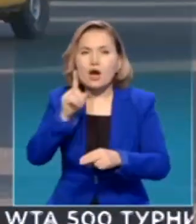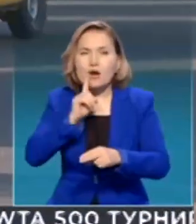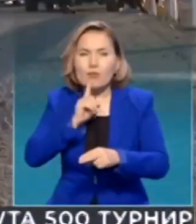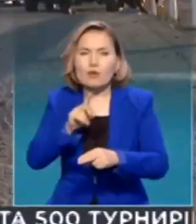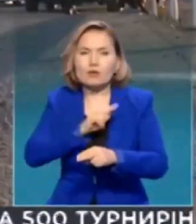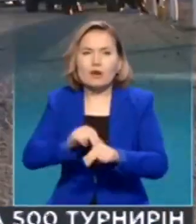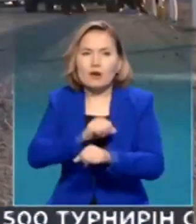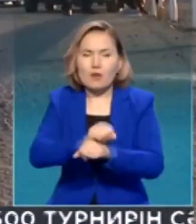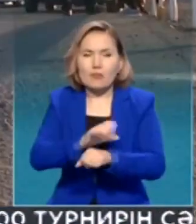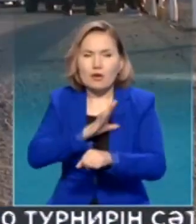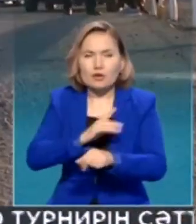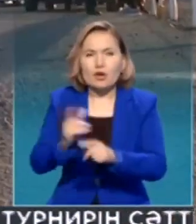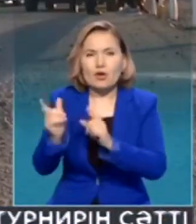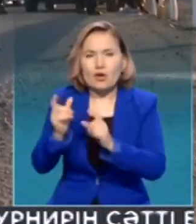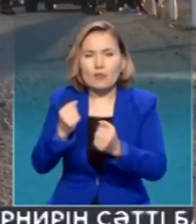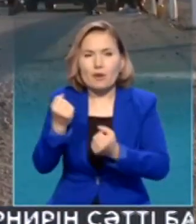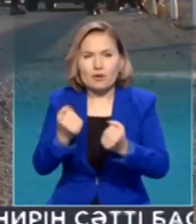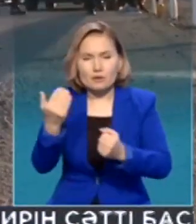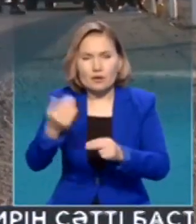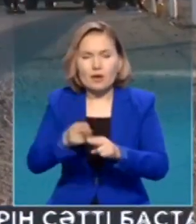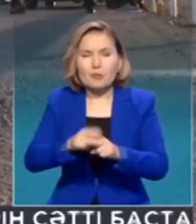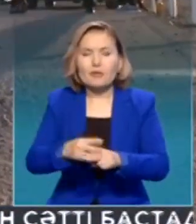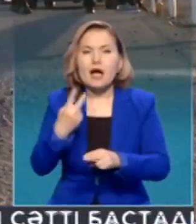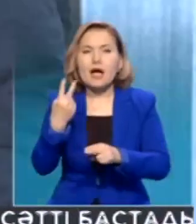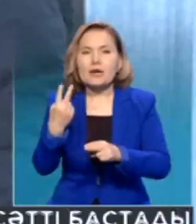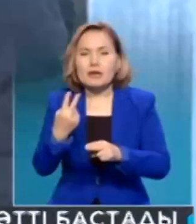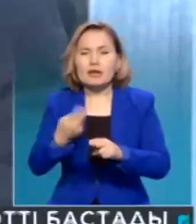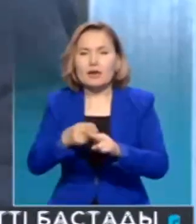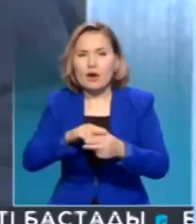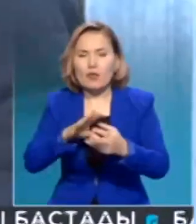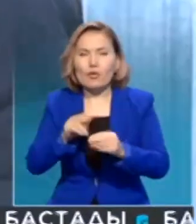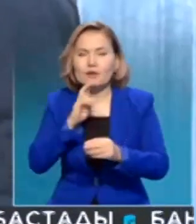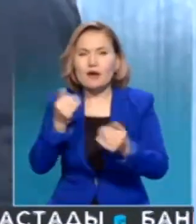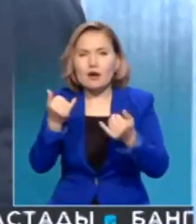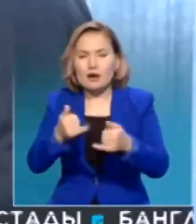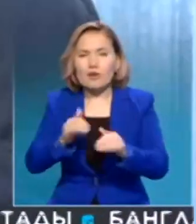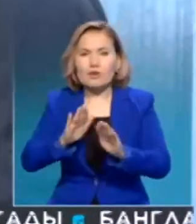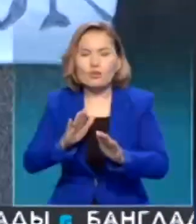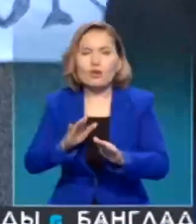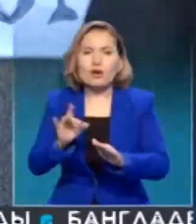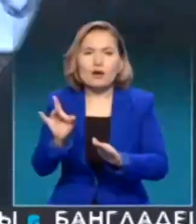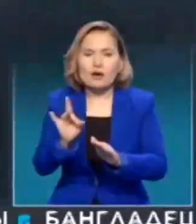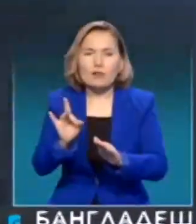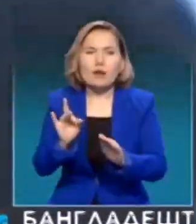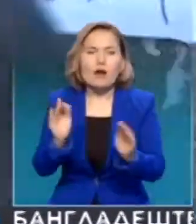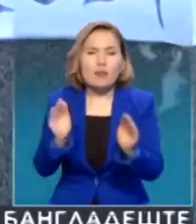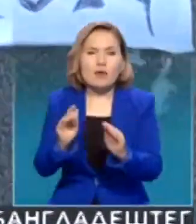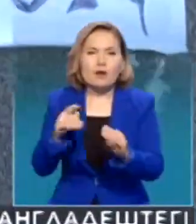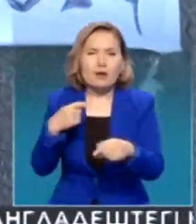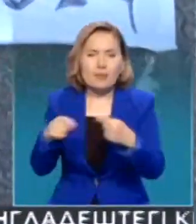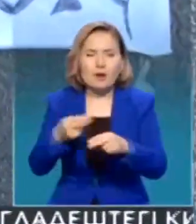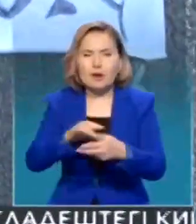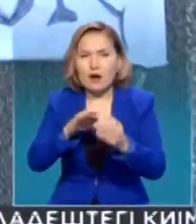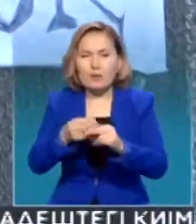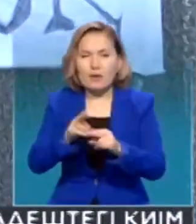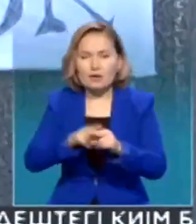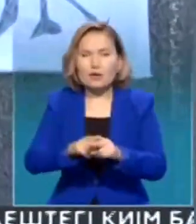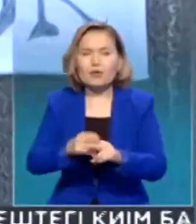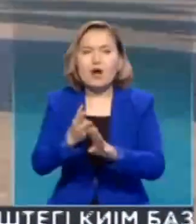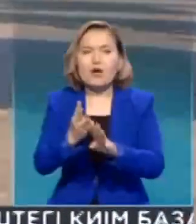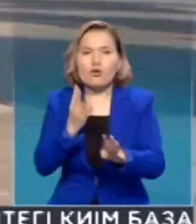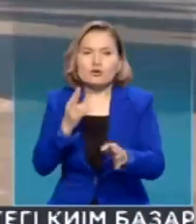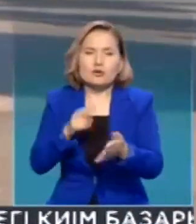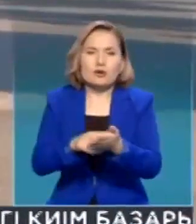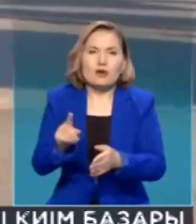тоқтатқан. Қазір Түркістаннан шыға берістегі екі бекетте ғана газ белгілі бір көлемде босатылып жатыр. Оған қол жеткізу үшін ұзын